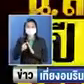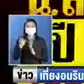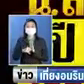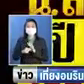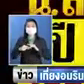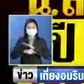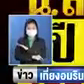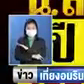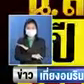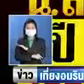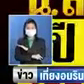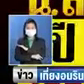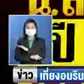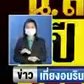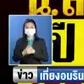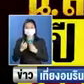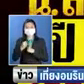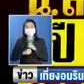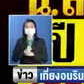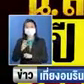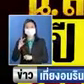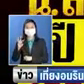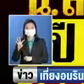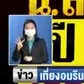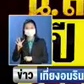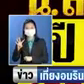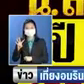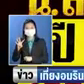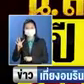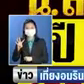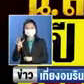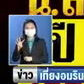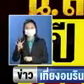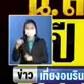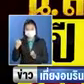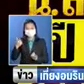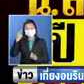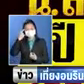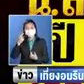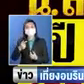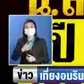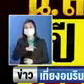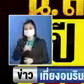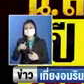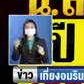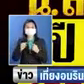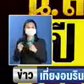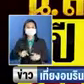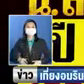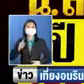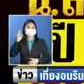ฐานช่อโกงแล้วก็ปี64ที่มีส่วนรู้เห็นหรือไม่กับการ